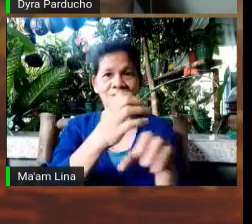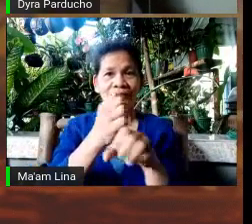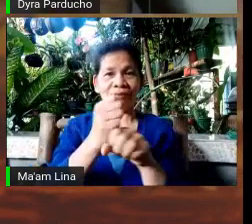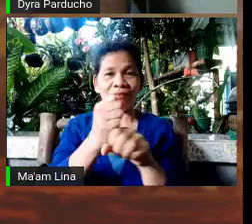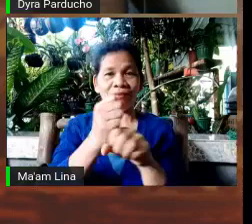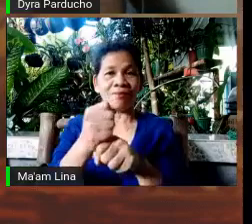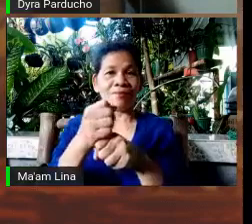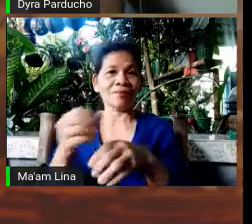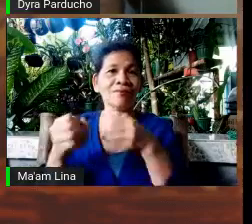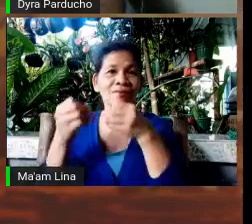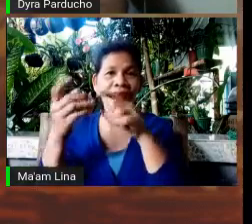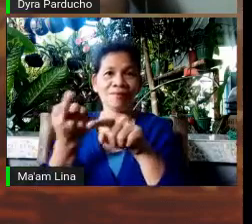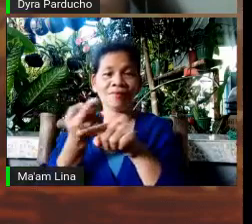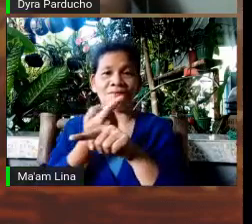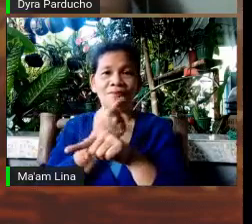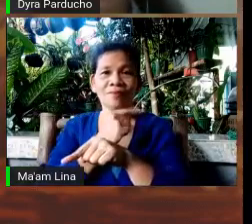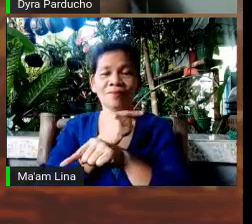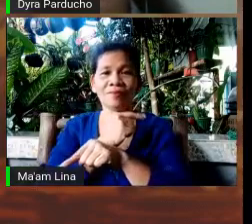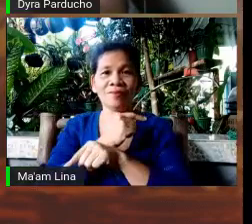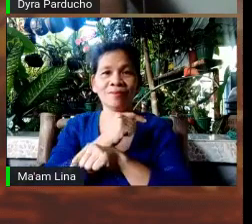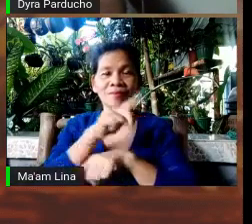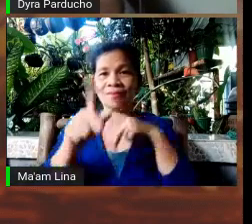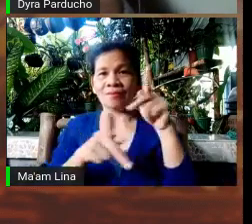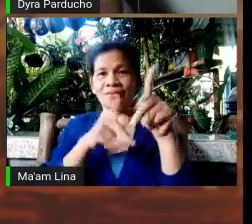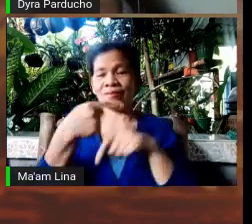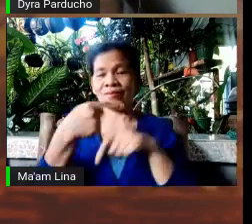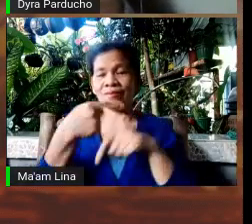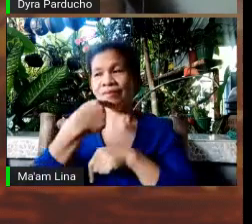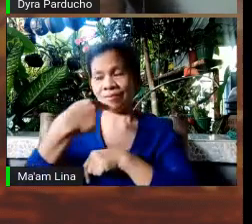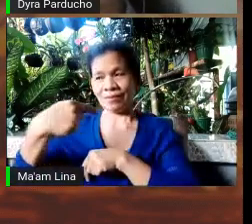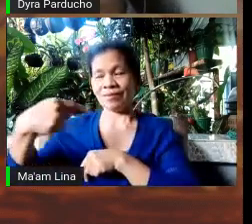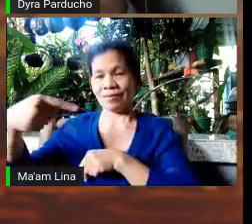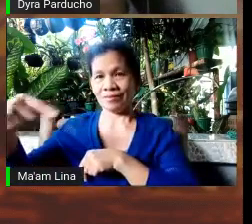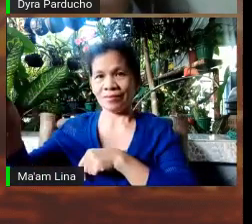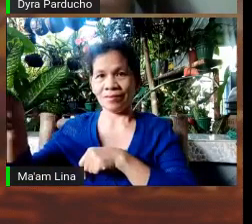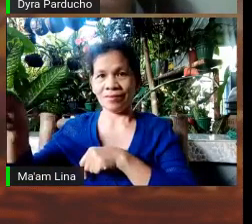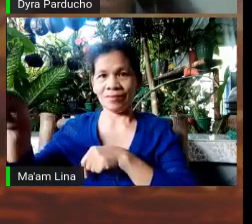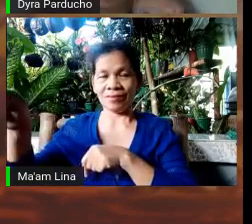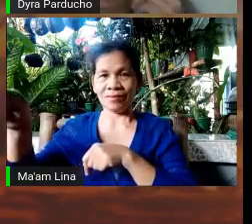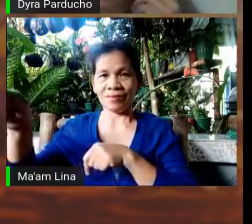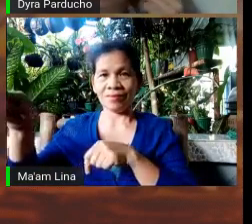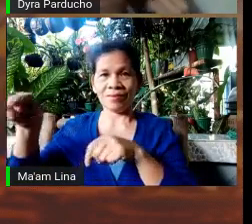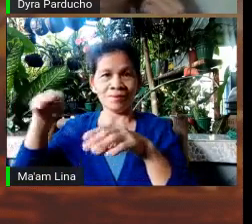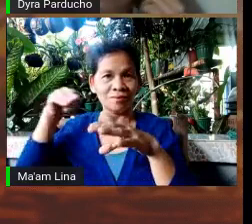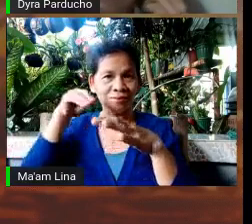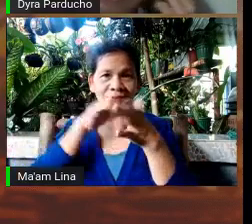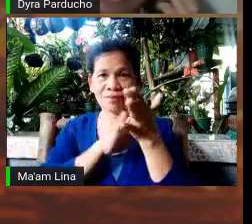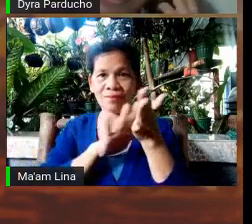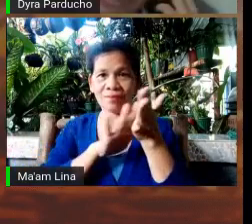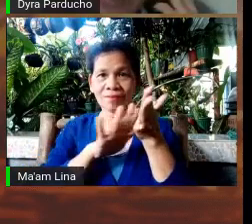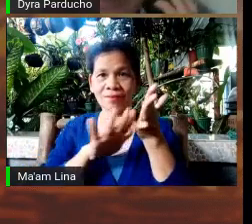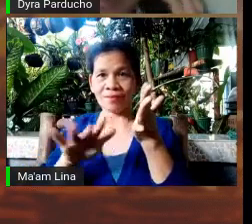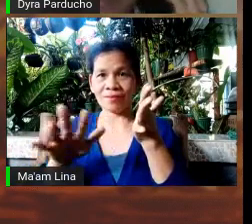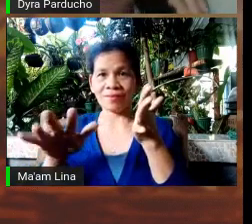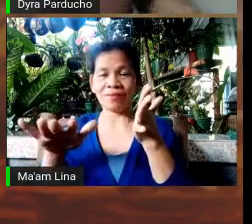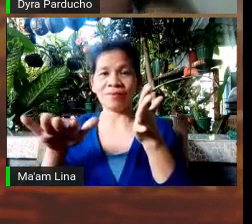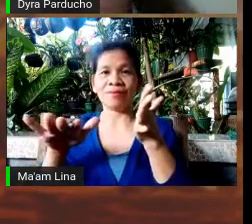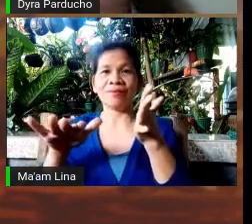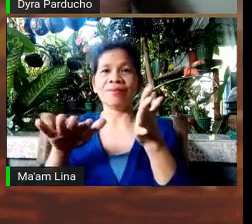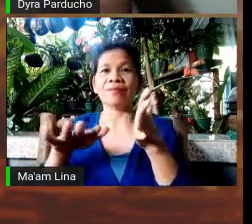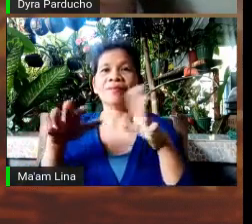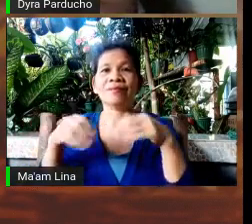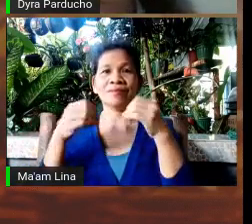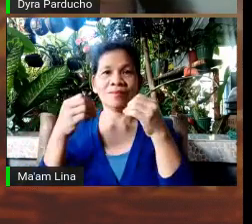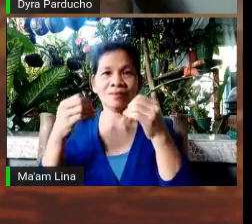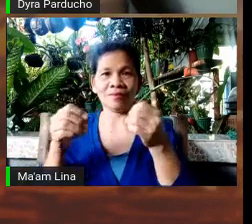kapulungan ay pupunta sa kabanal-banalang dako kasama ang dugo ng alay na kinuha at